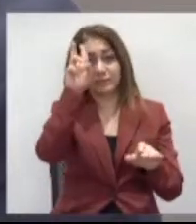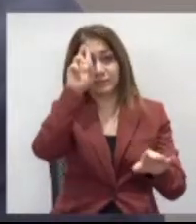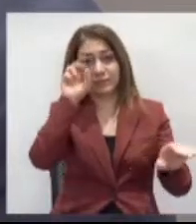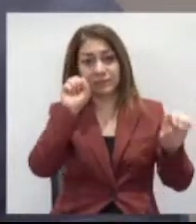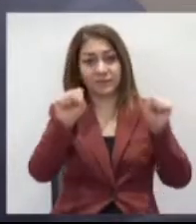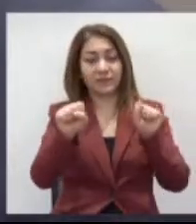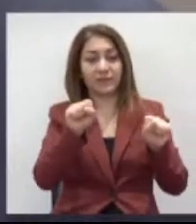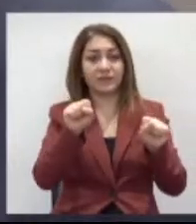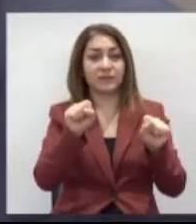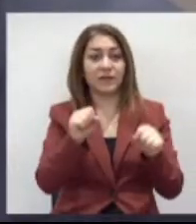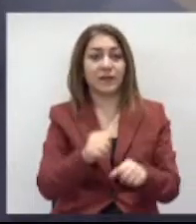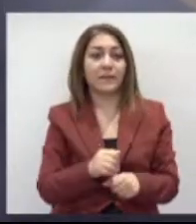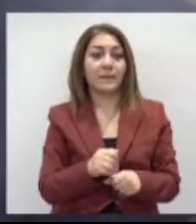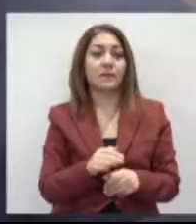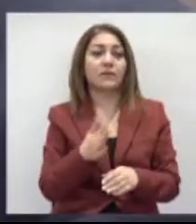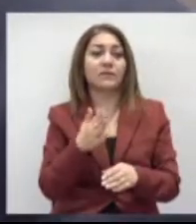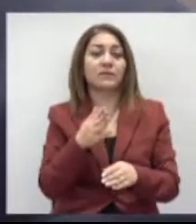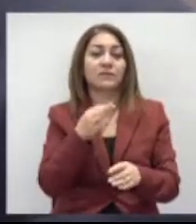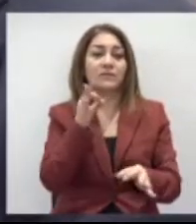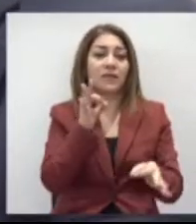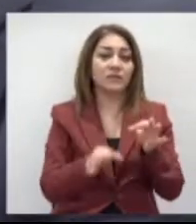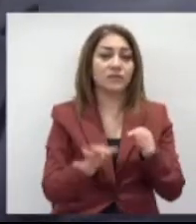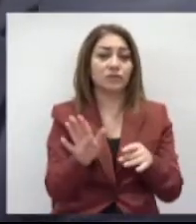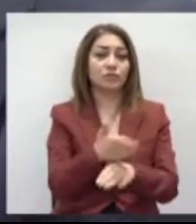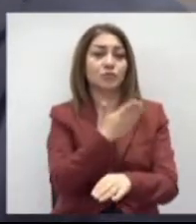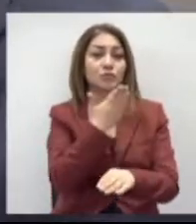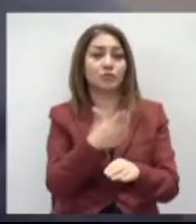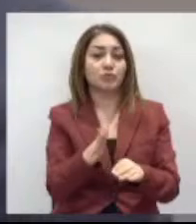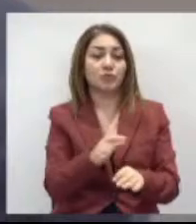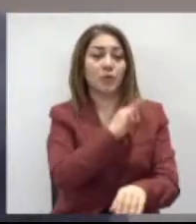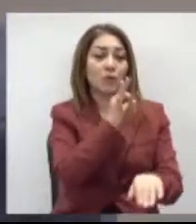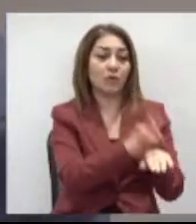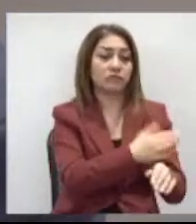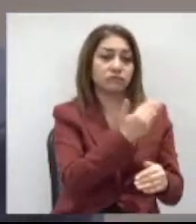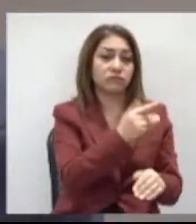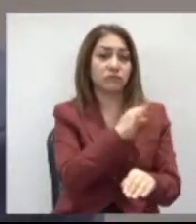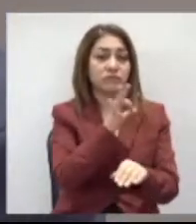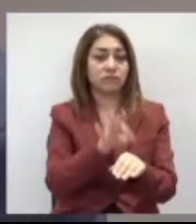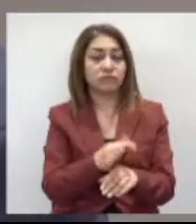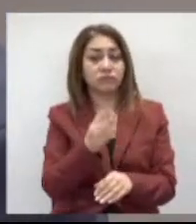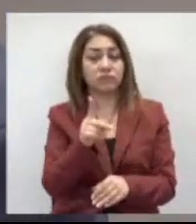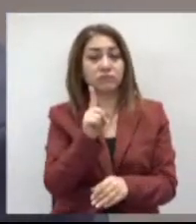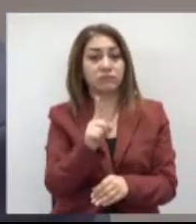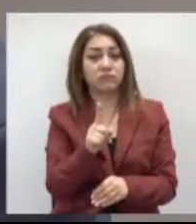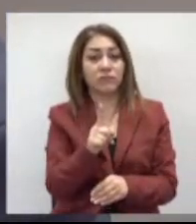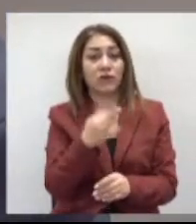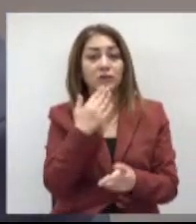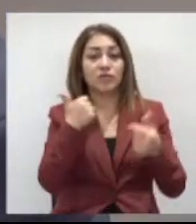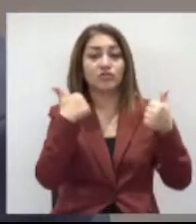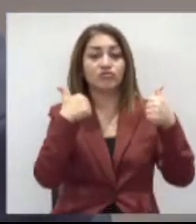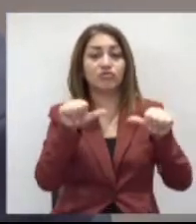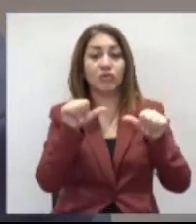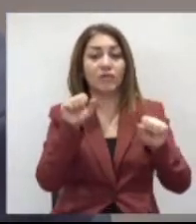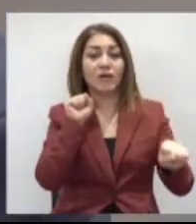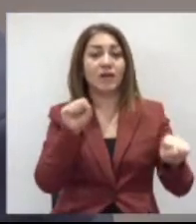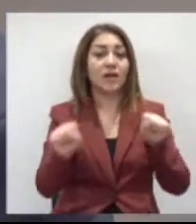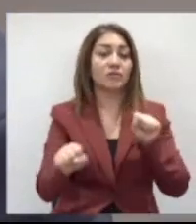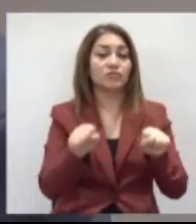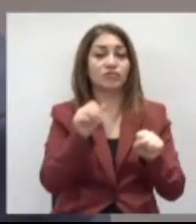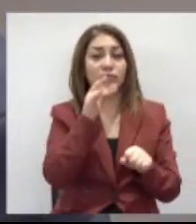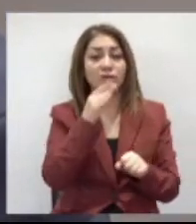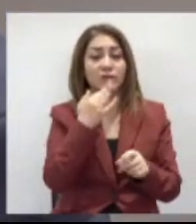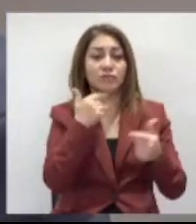որոշ իշխանությունների բաժանման հարցը, այնինչ եթե մենք հանգենք խորհրդարանական կառավարման մոդելին, գործադիրի